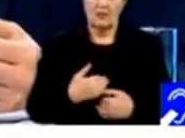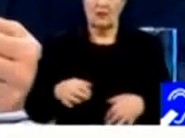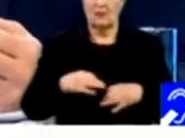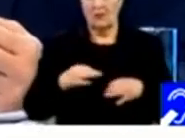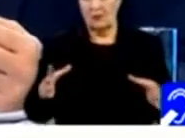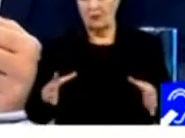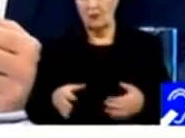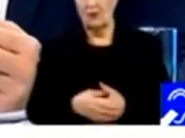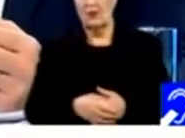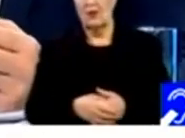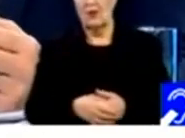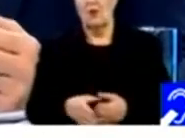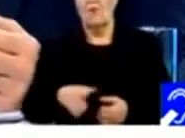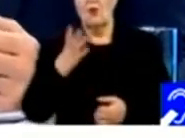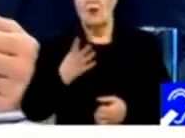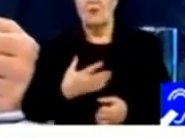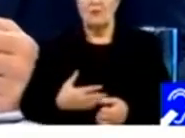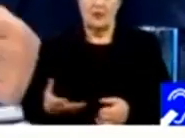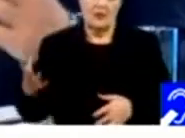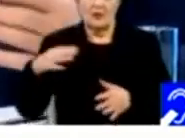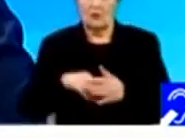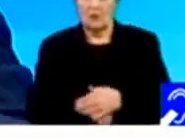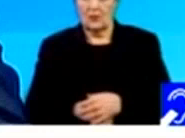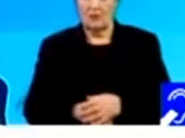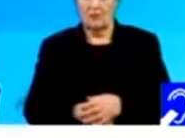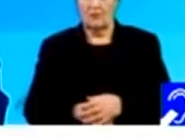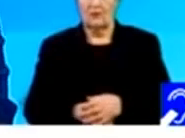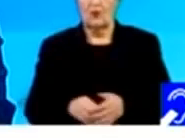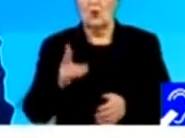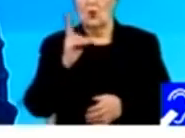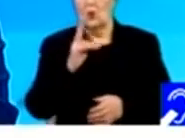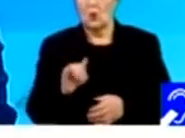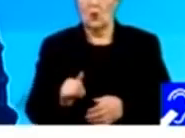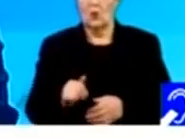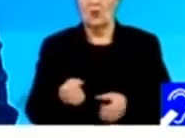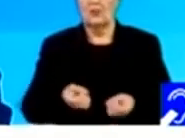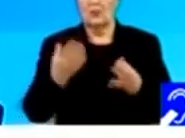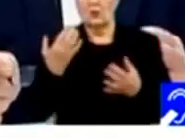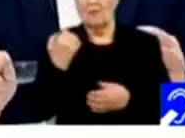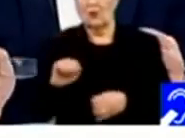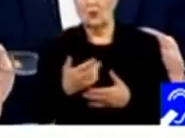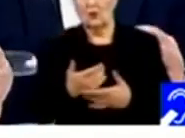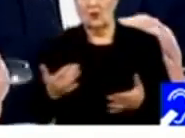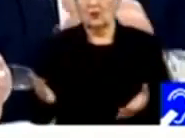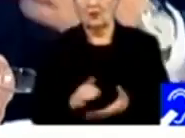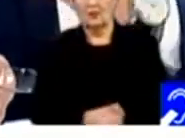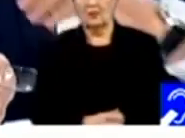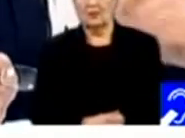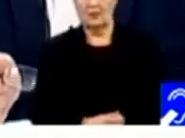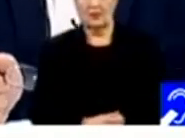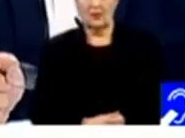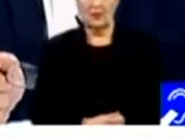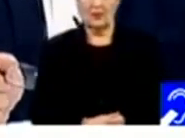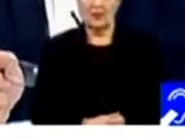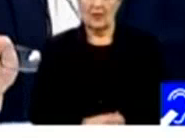Ziua Europei și voi fi cât se poate de inclusiv cu Ziua Victoriei și ceea ce se întâmplă. Da, vreau și eu să aflu părerea.